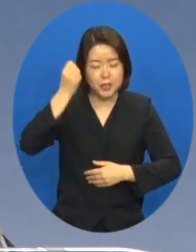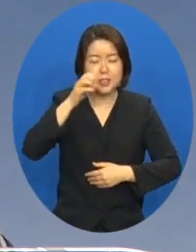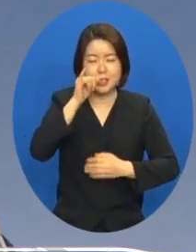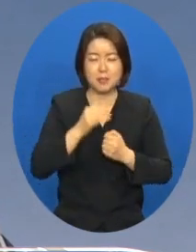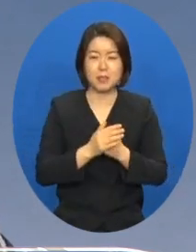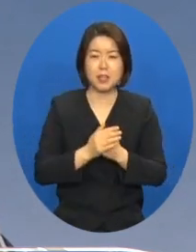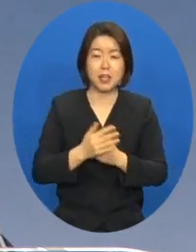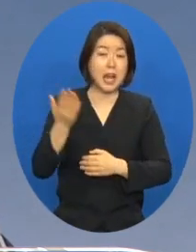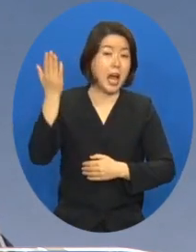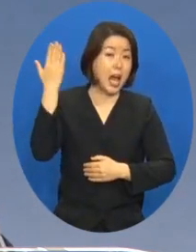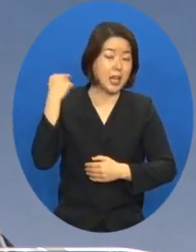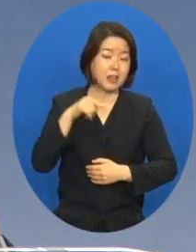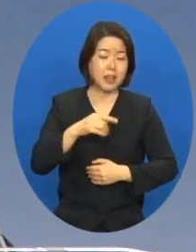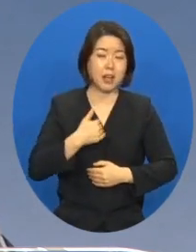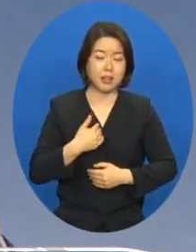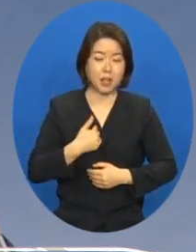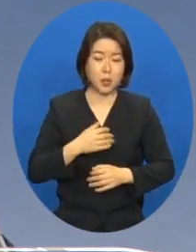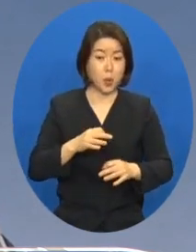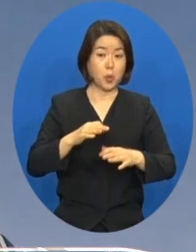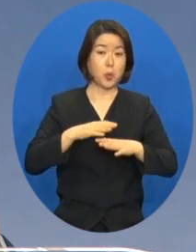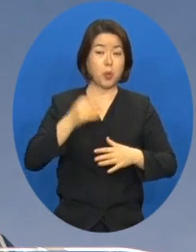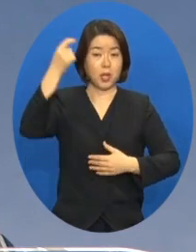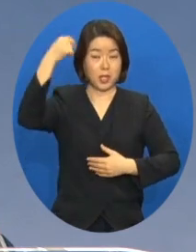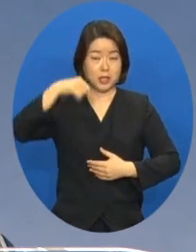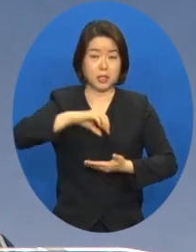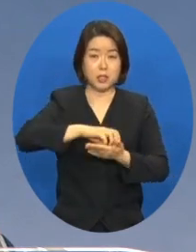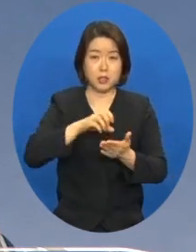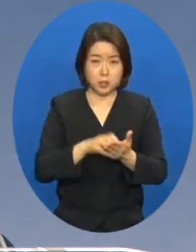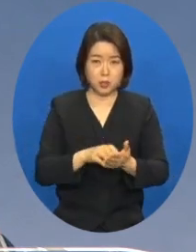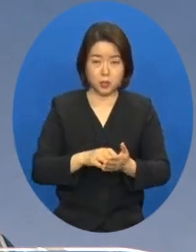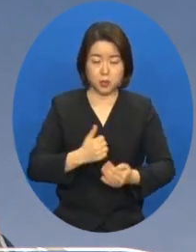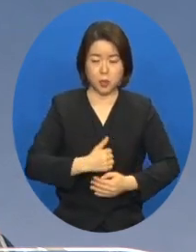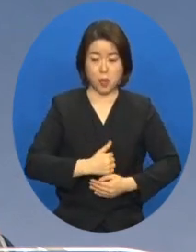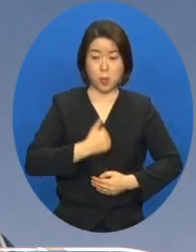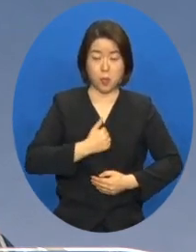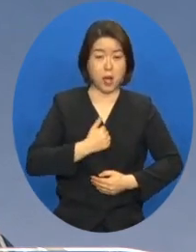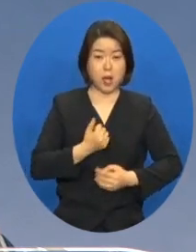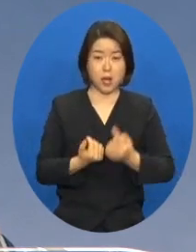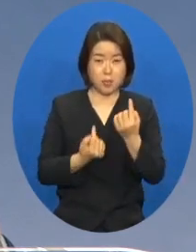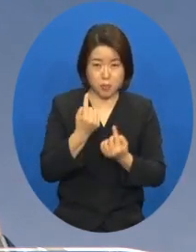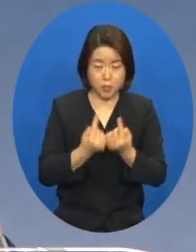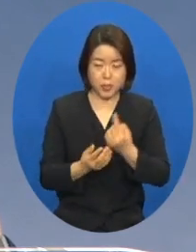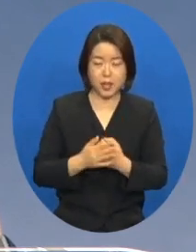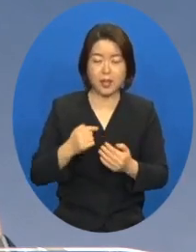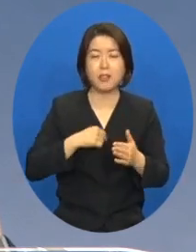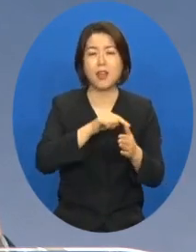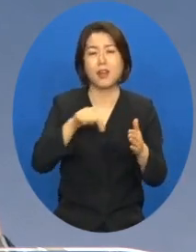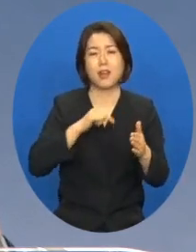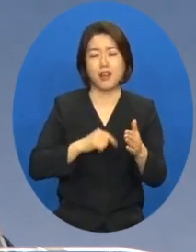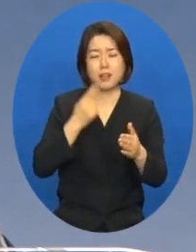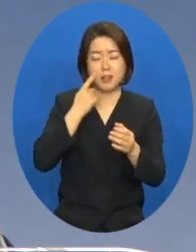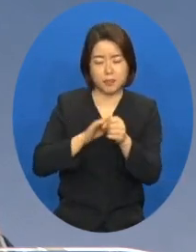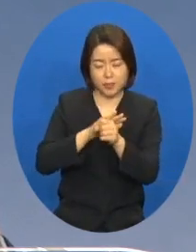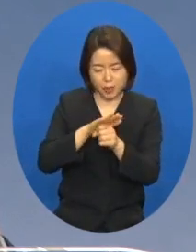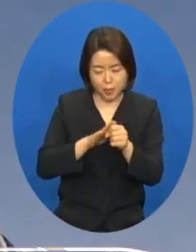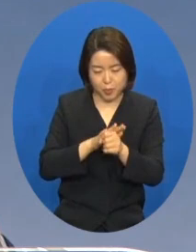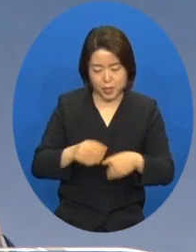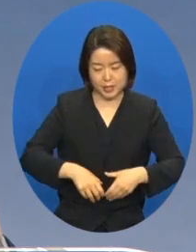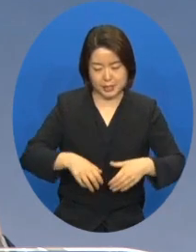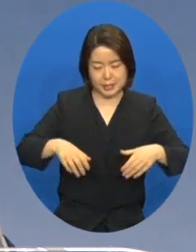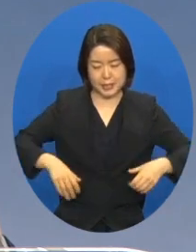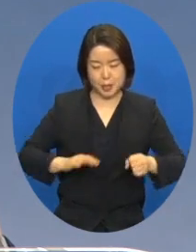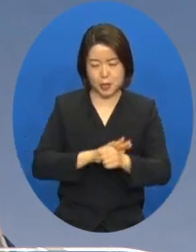나 자신도 놀랍게 느껴질 정도로 화가 나기보다 내 안에 긍휼과 자비로운